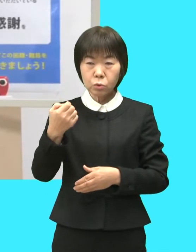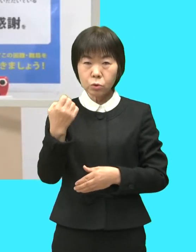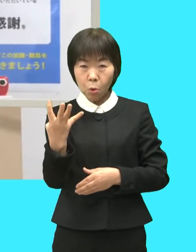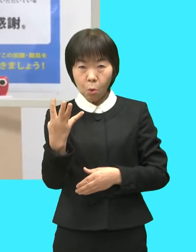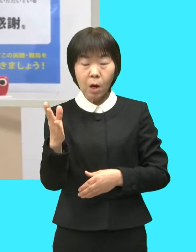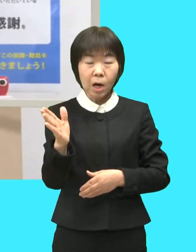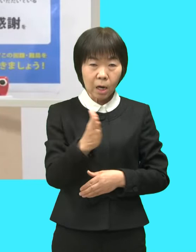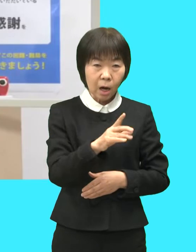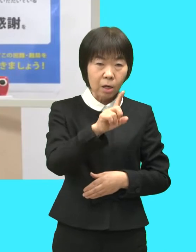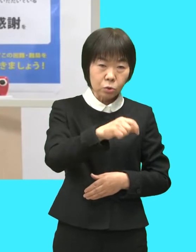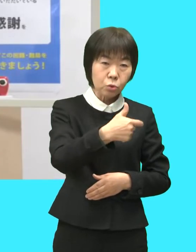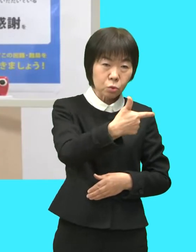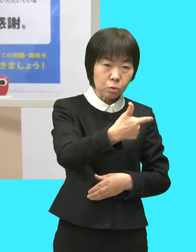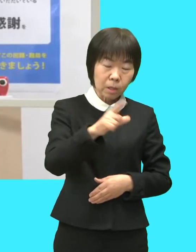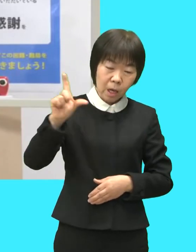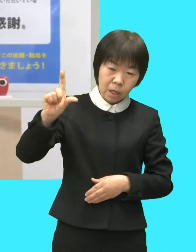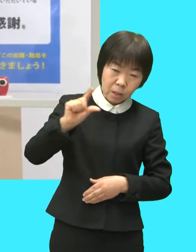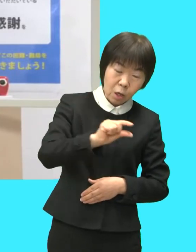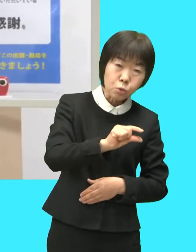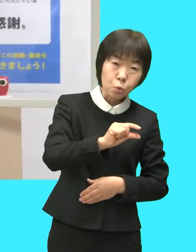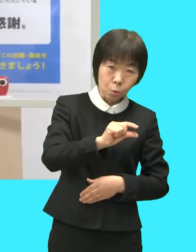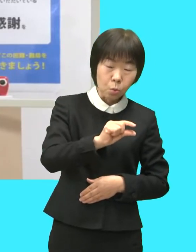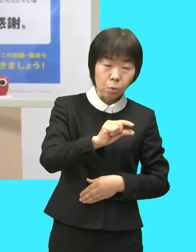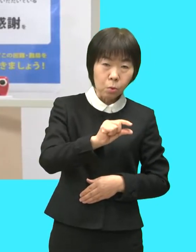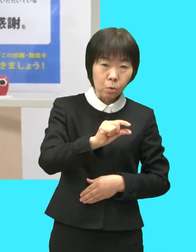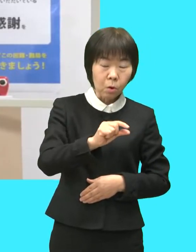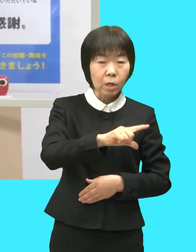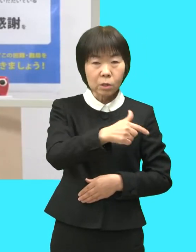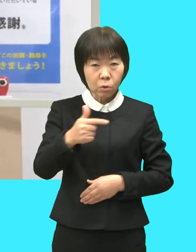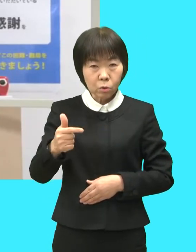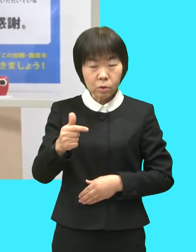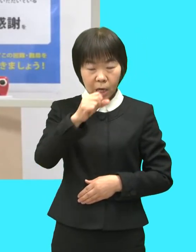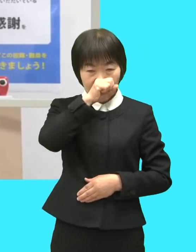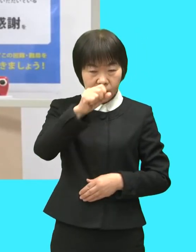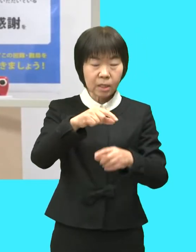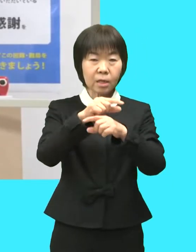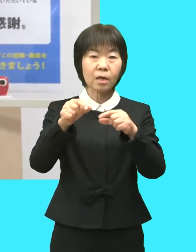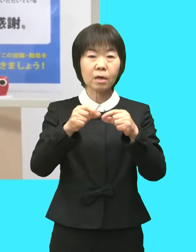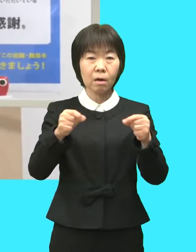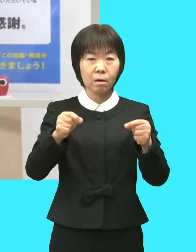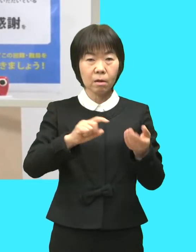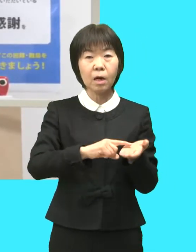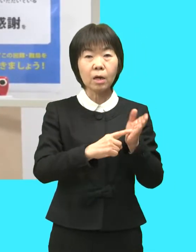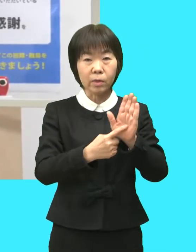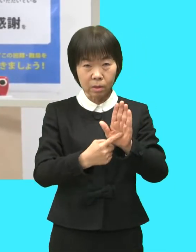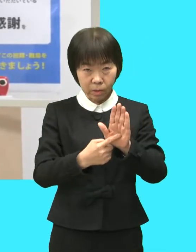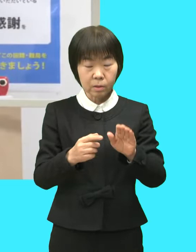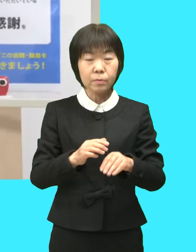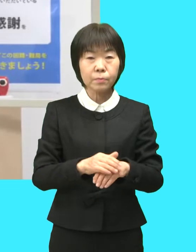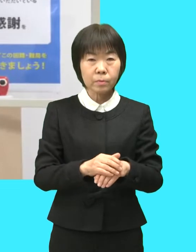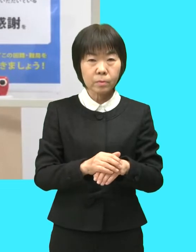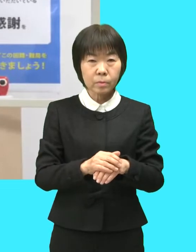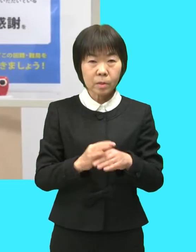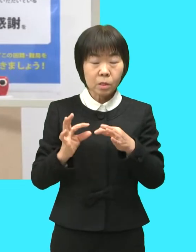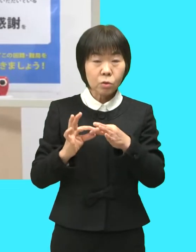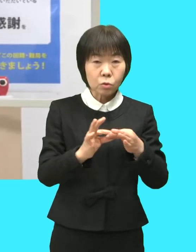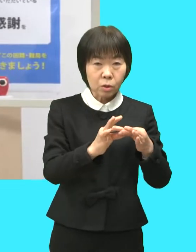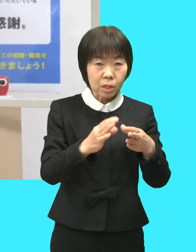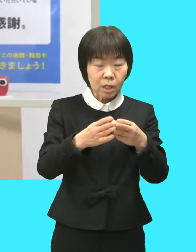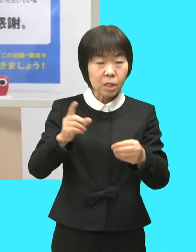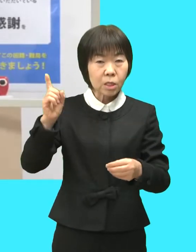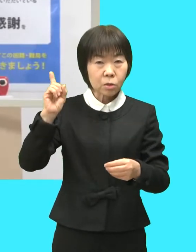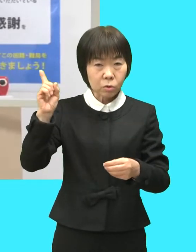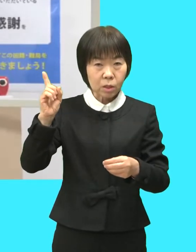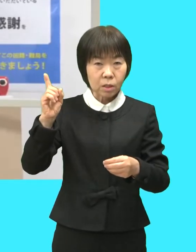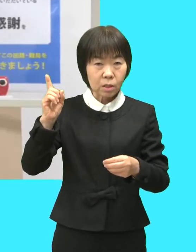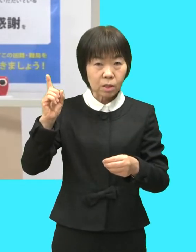から16まで減少するなど、さまざまな成果が現れております。引き続き国をは